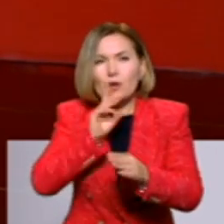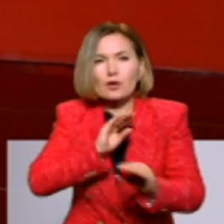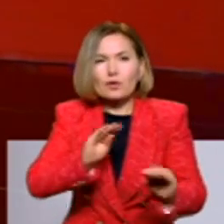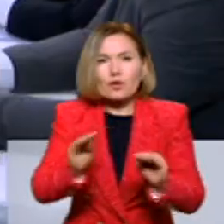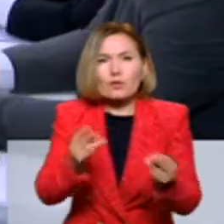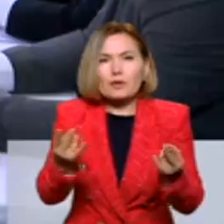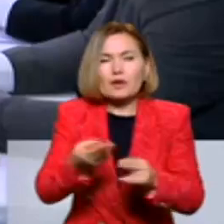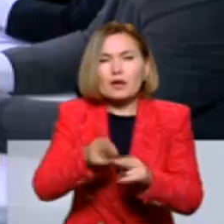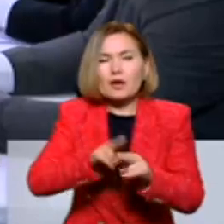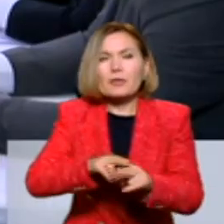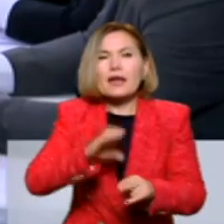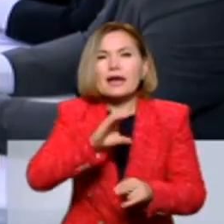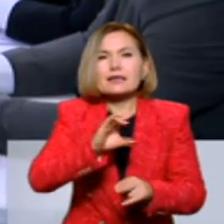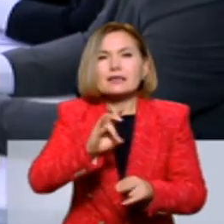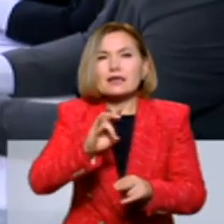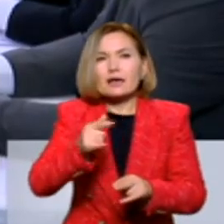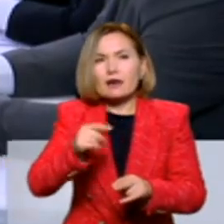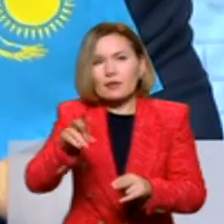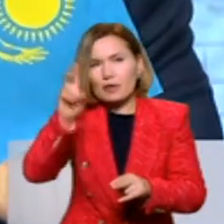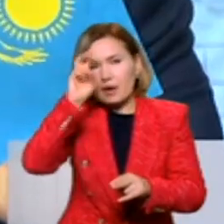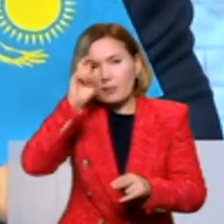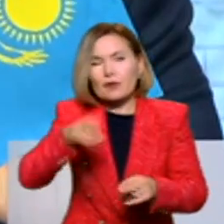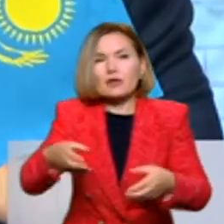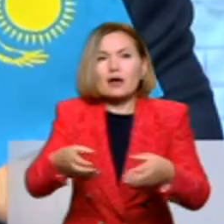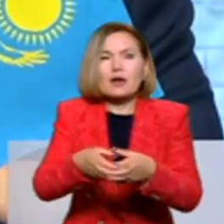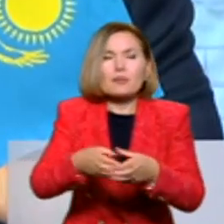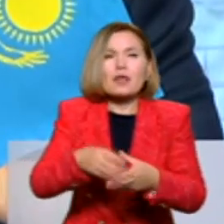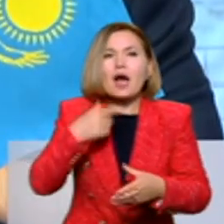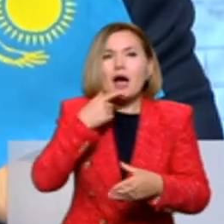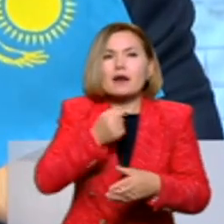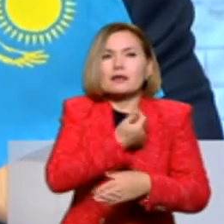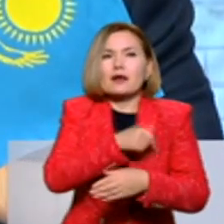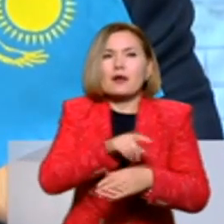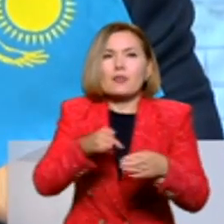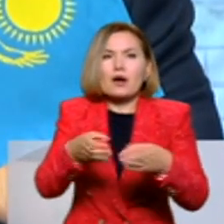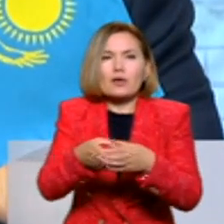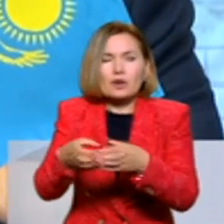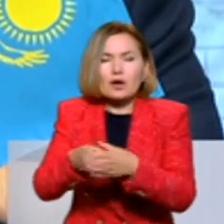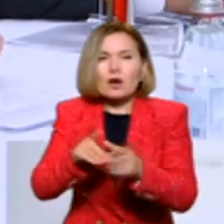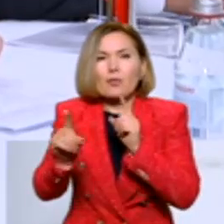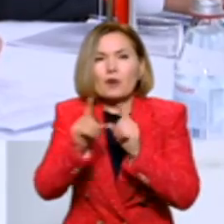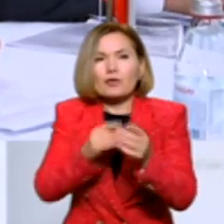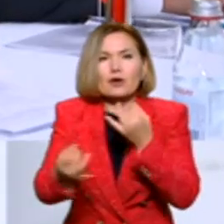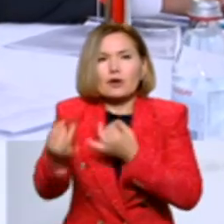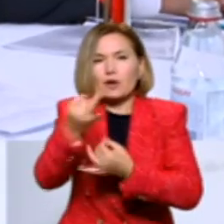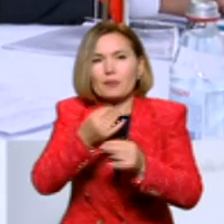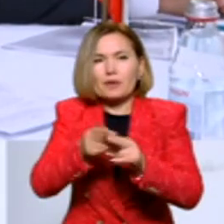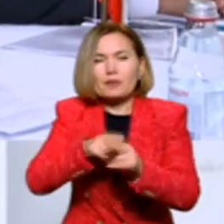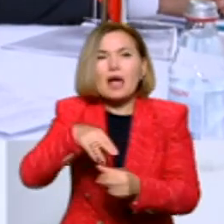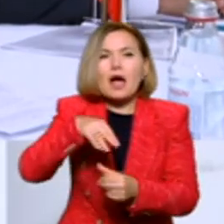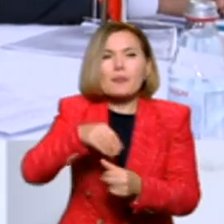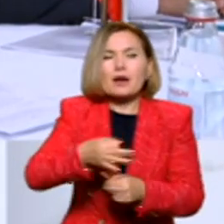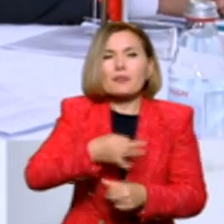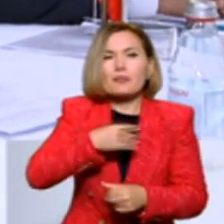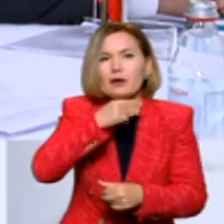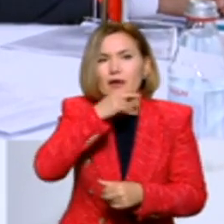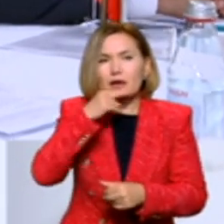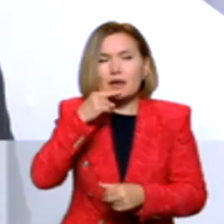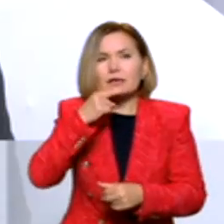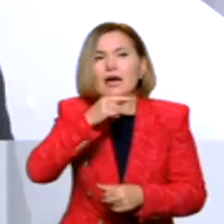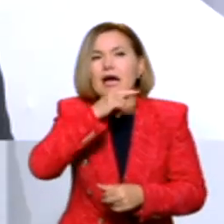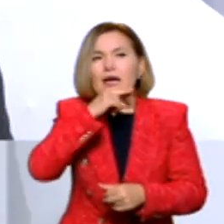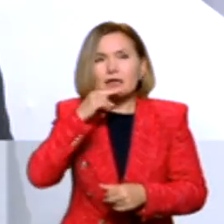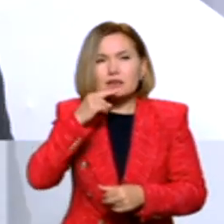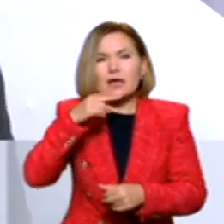жайында ТМД мемлекеттері шекаралық ведомстволарының әскери медициналық құрылымдары бас қосқан жиында айтылды. Армения, Беларусь,